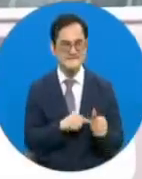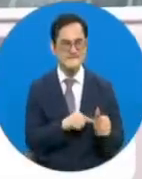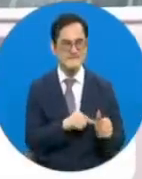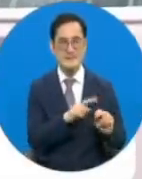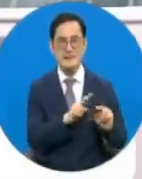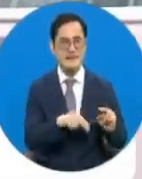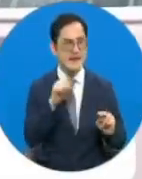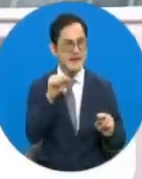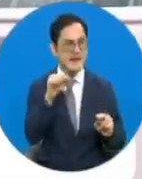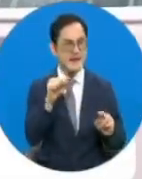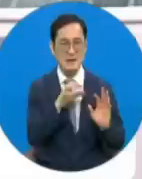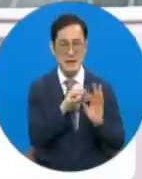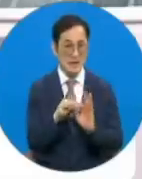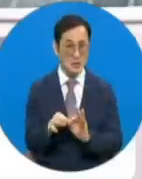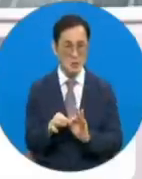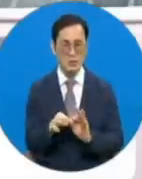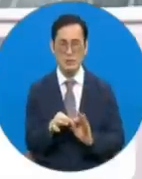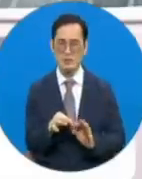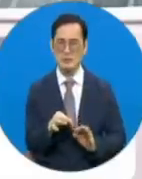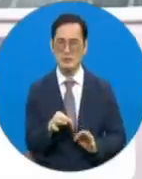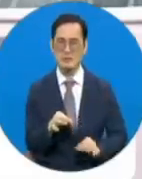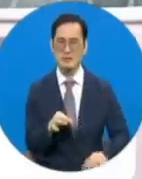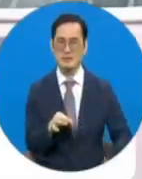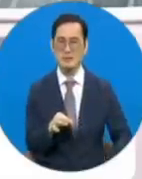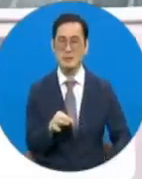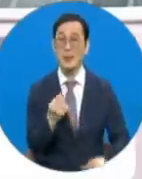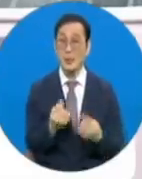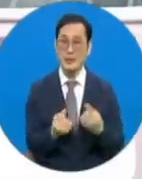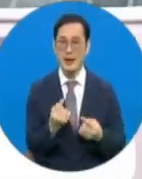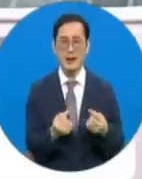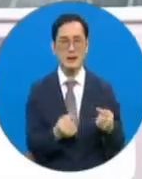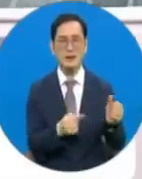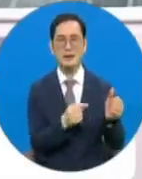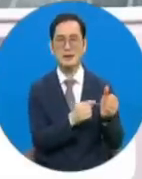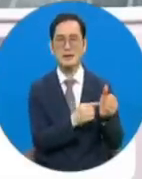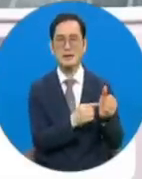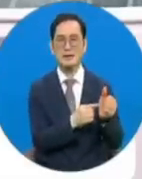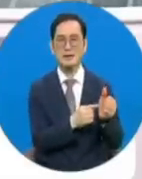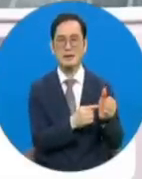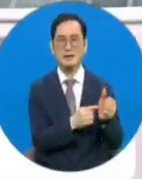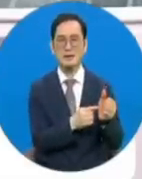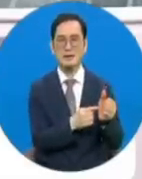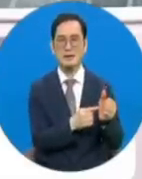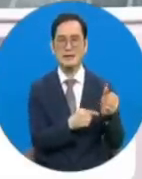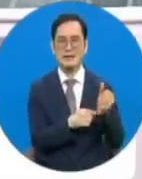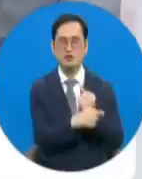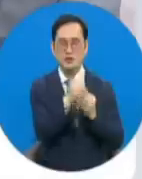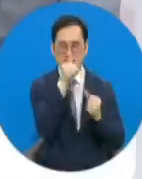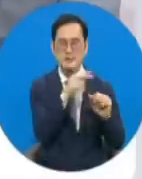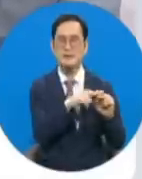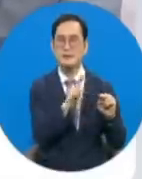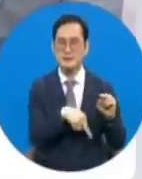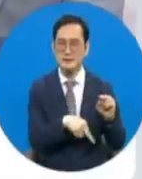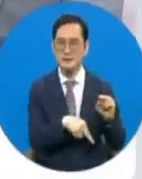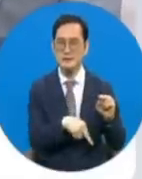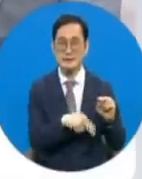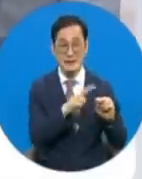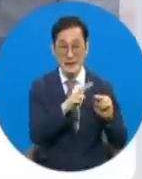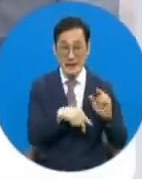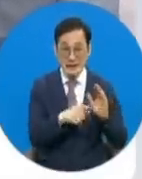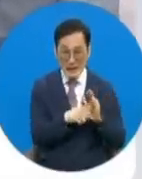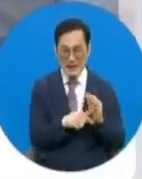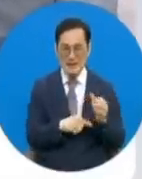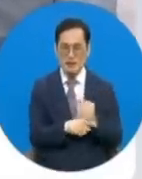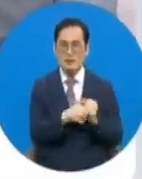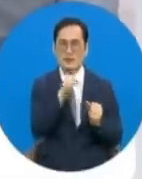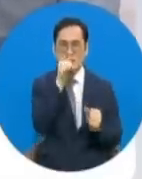사퇴하라고 이렇게만 얘기할 것이 아니라 좀 명분이 있는 퇴진을 위한 여러 가지 구성이라든지 또 그런 것들이 필요한